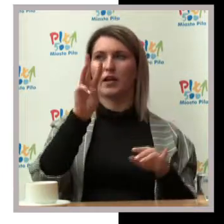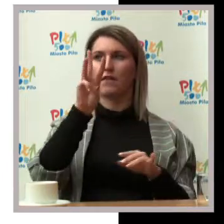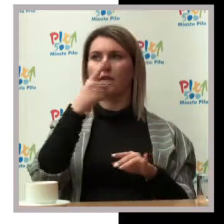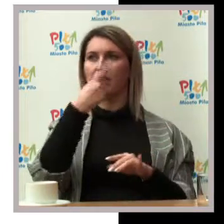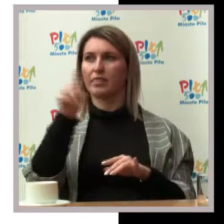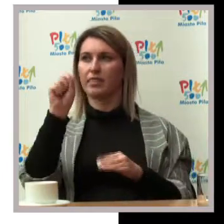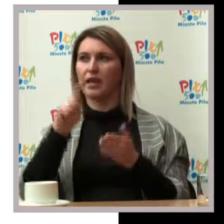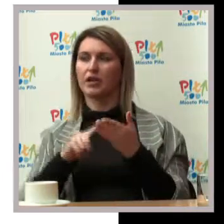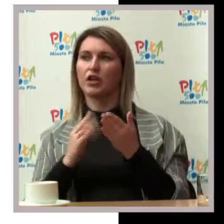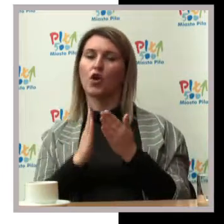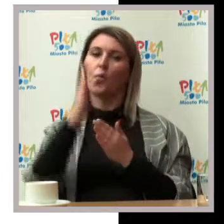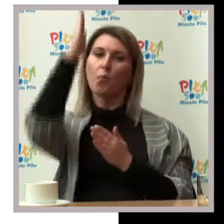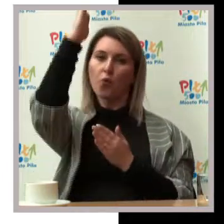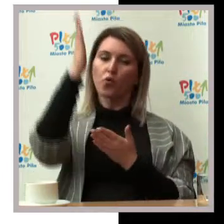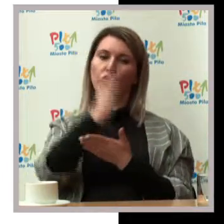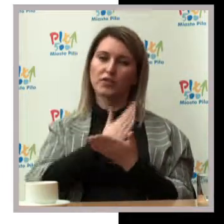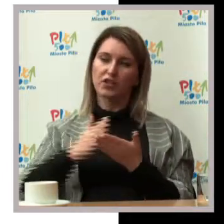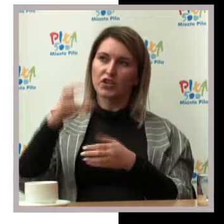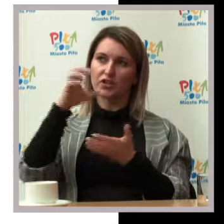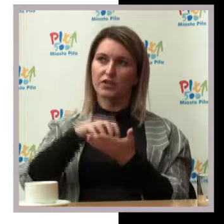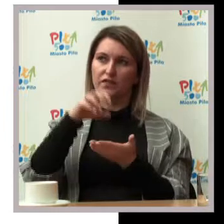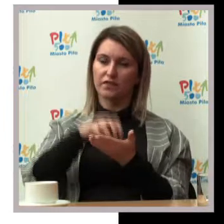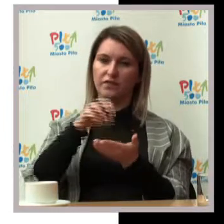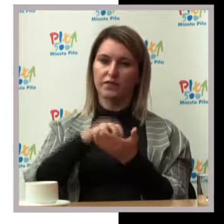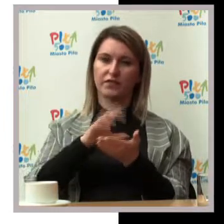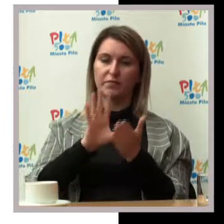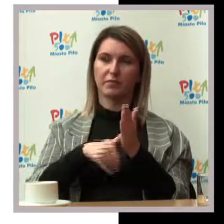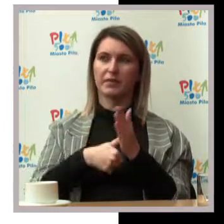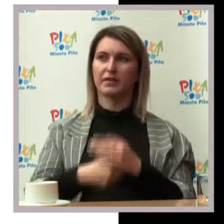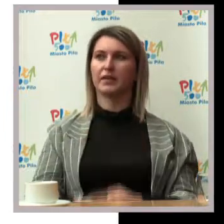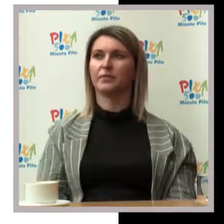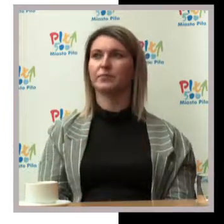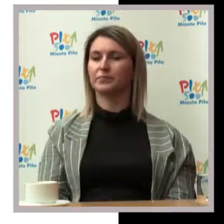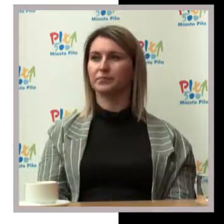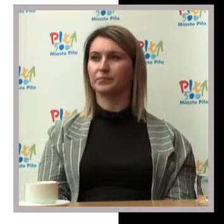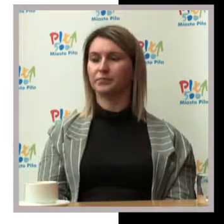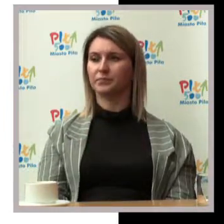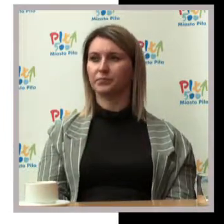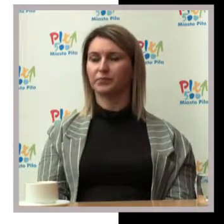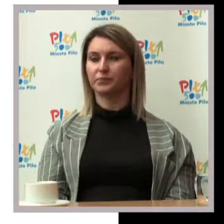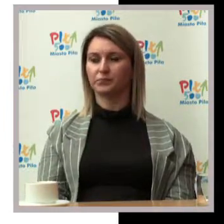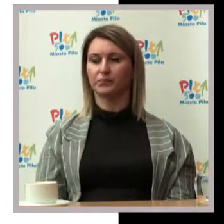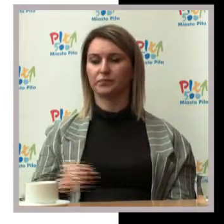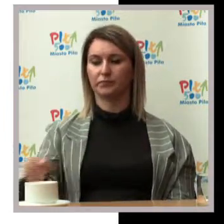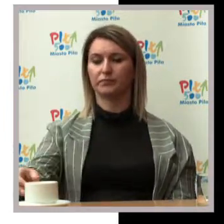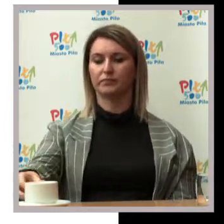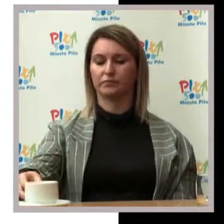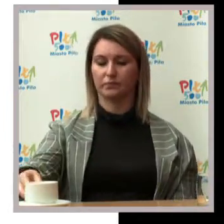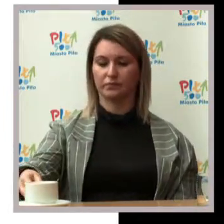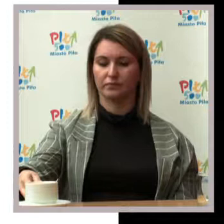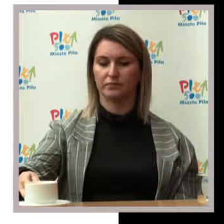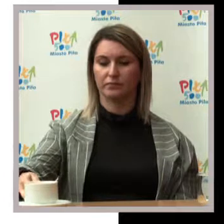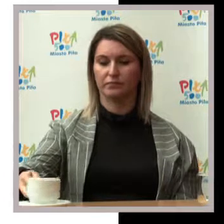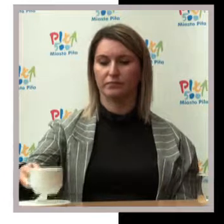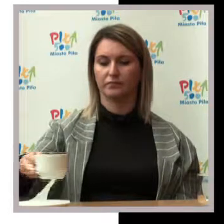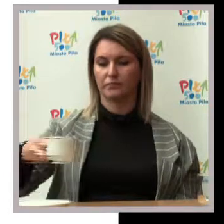przestrzeni publicznej w Pile, tereny nadrzeczne, rzeki Gwdy i północna część Wyspy Miejskiej. Proszę Państwa, kontynuowane dlatego, że ponieśliśmy